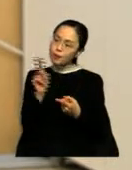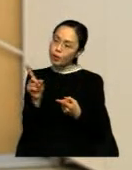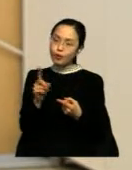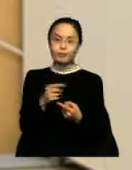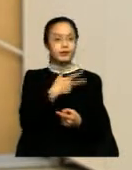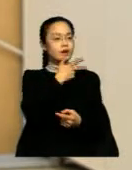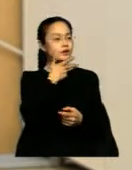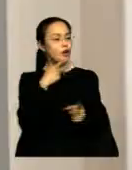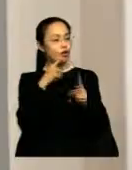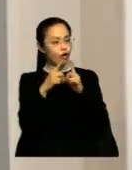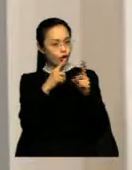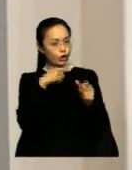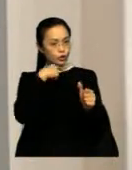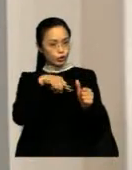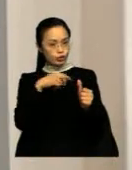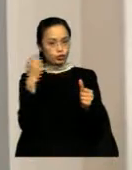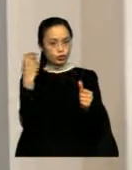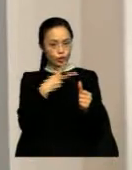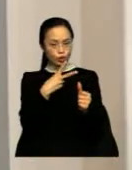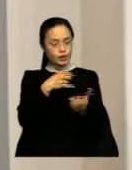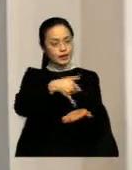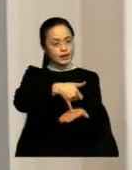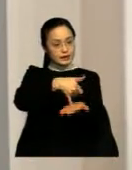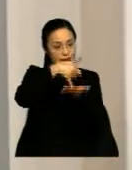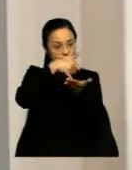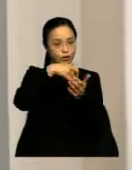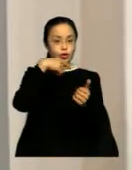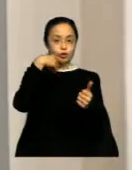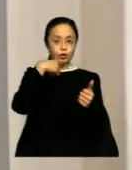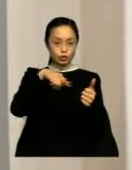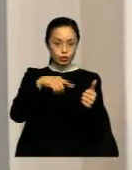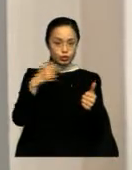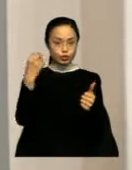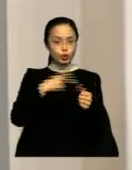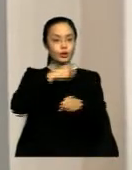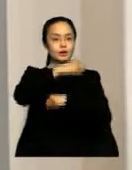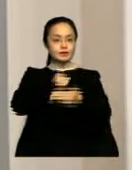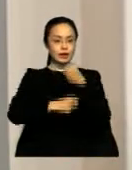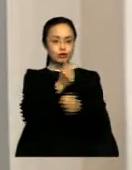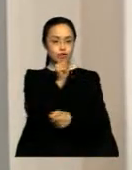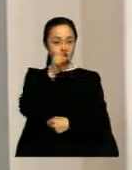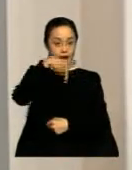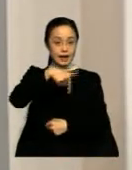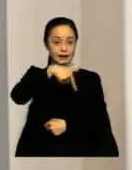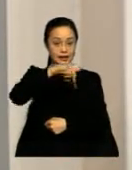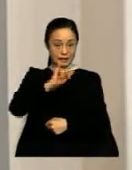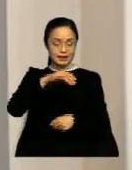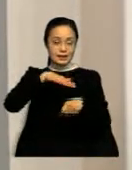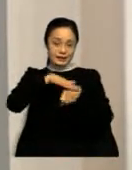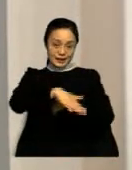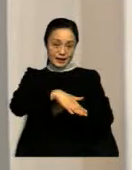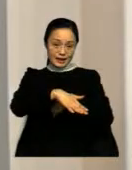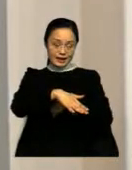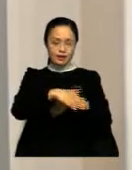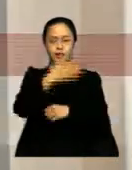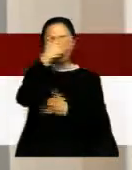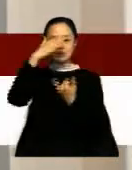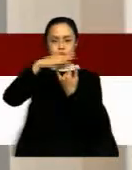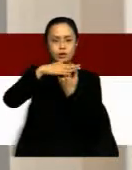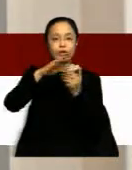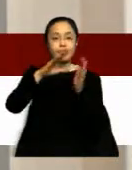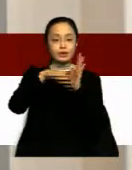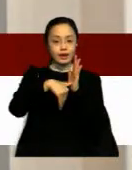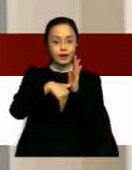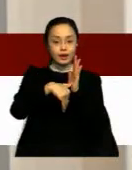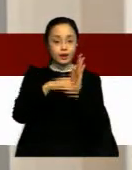5 어차 애인 선교 유 또 더 나아가서 자유학기제 라든가 총선 연희 기의 어떤 꺼꾸로 교실